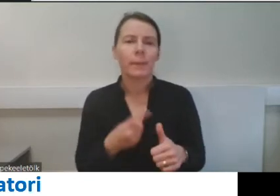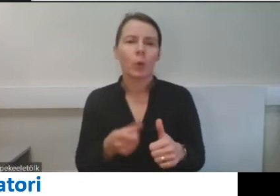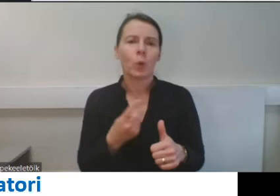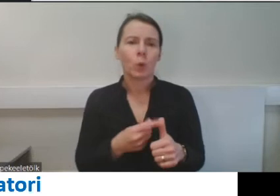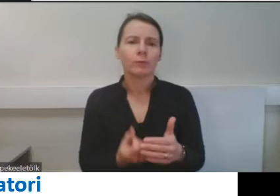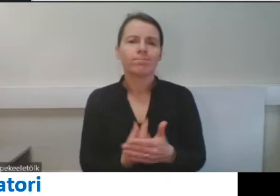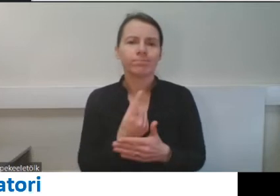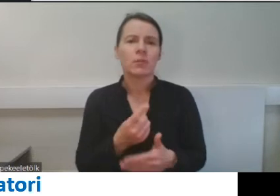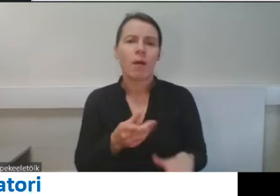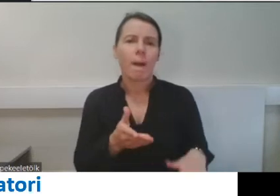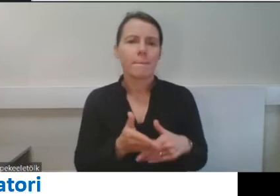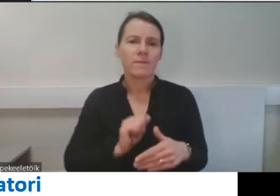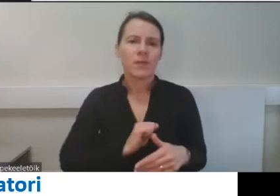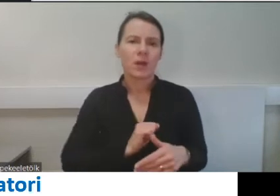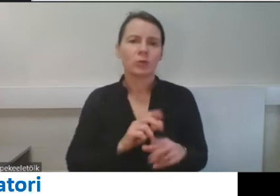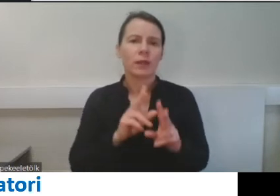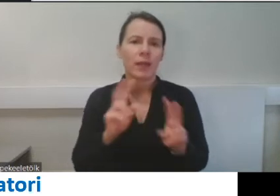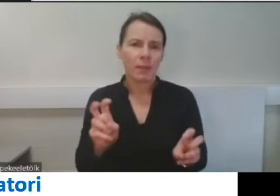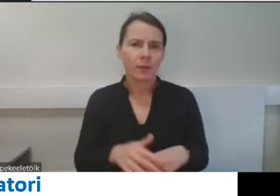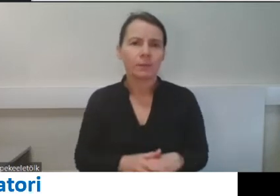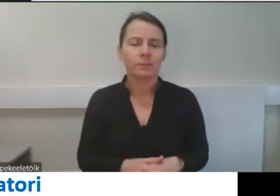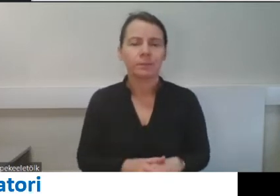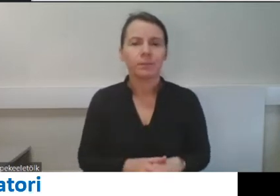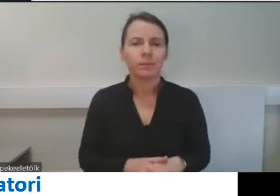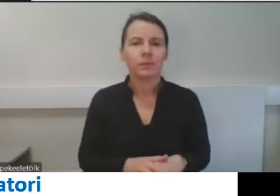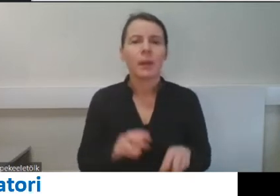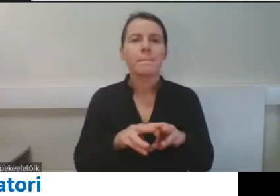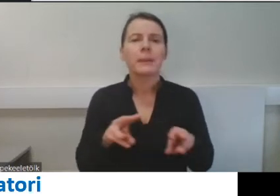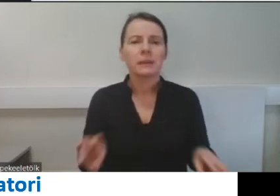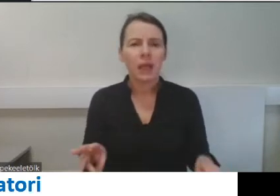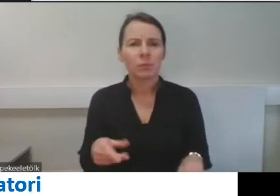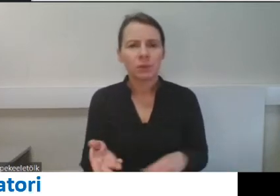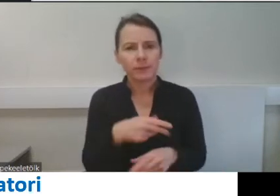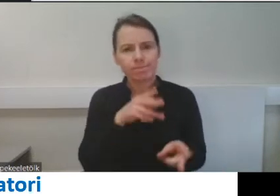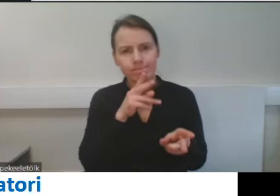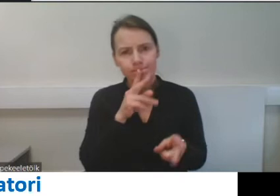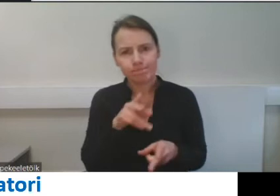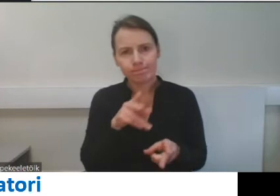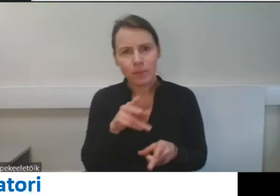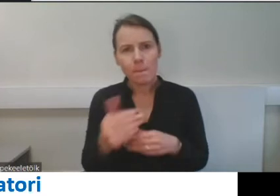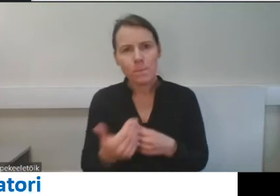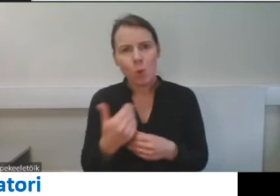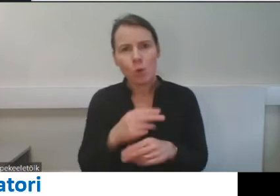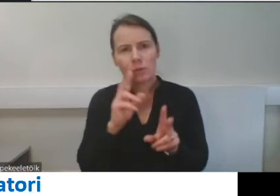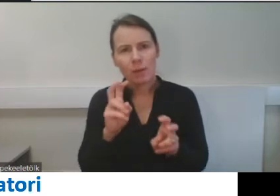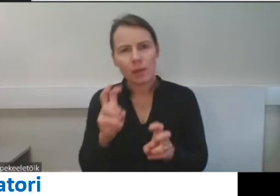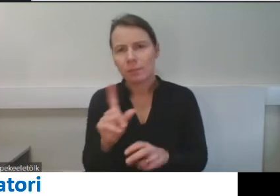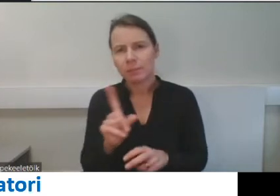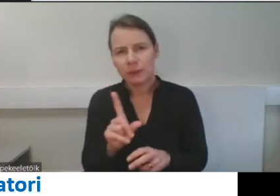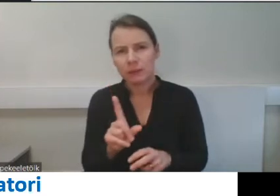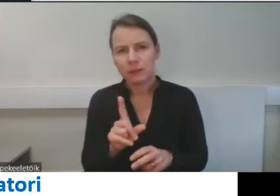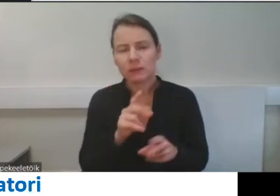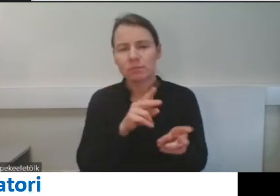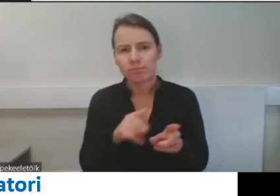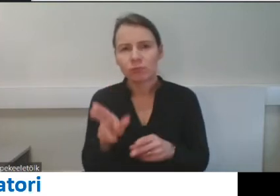puhtalt kohalik omavalitsuse teenuseid kajastab, aga selline üldindikaator, seal me oleme ikkagi arvesse võtnud ka